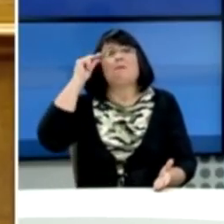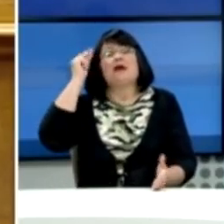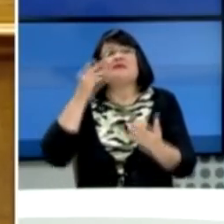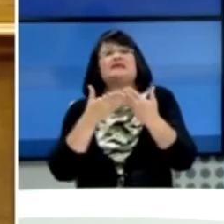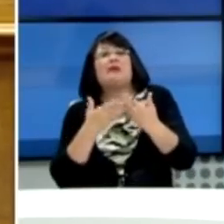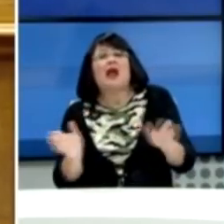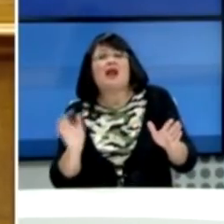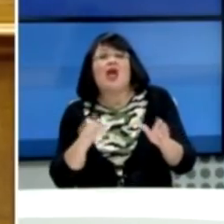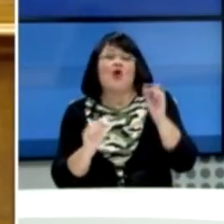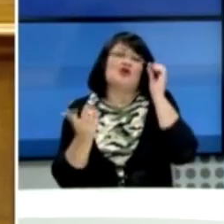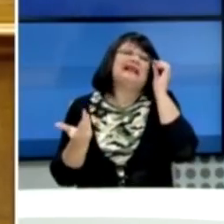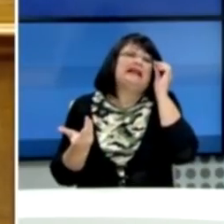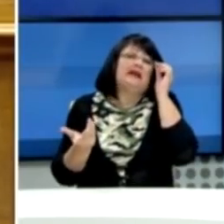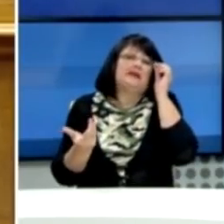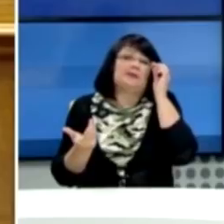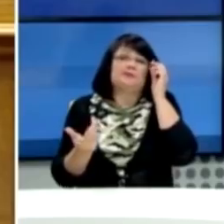πανεπιστήμια.